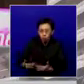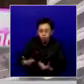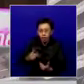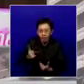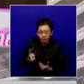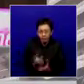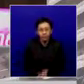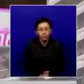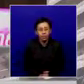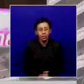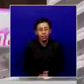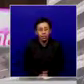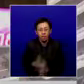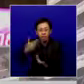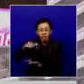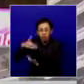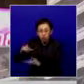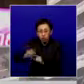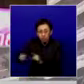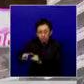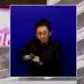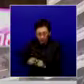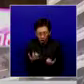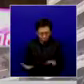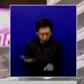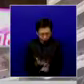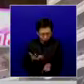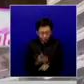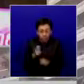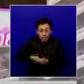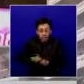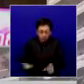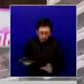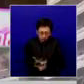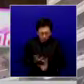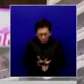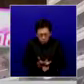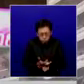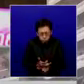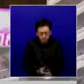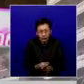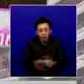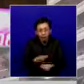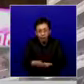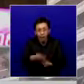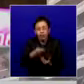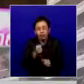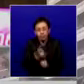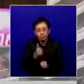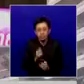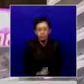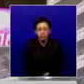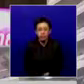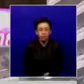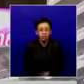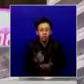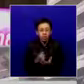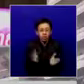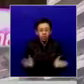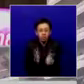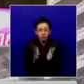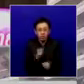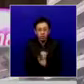รที่เกี่ยวข้องกับโลจิสติกที่จะช่วยขนสินค้าจากเกษตรกรมาสู่ตลาดที่มาค้าขายได้อะไรที่ไปช่วยสร้างบุคลาก